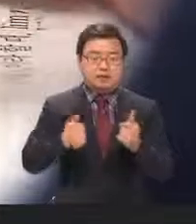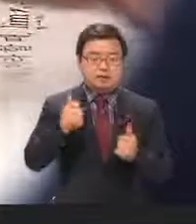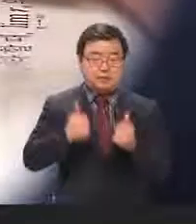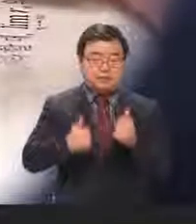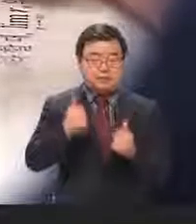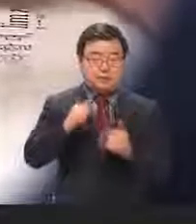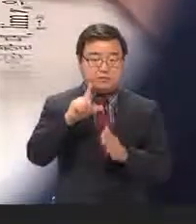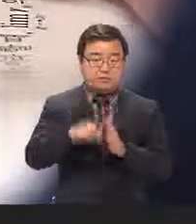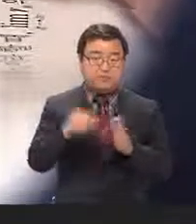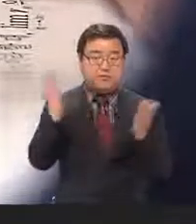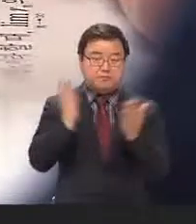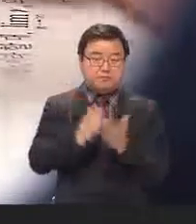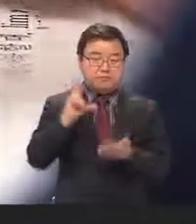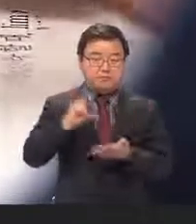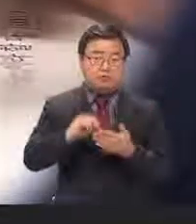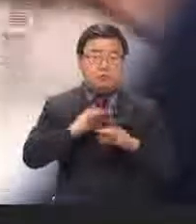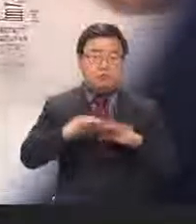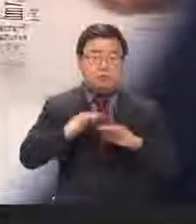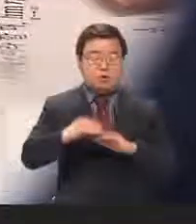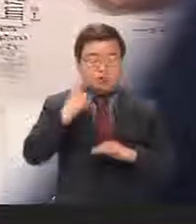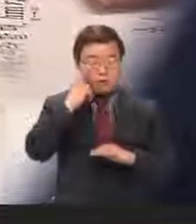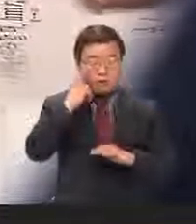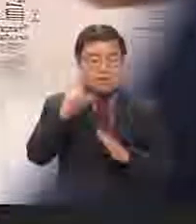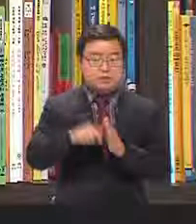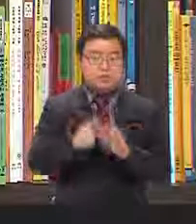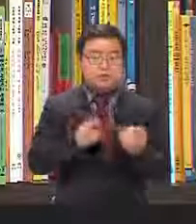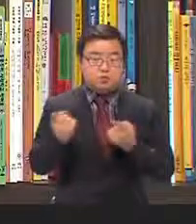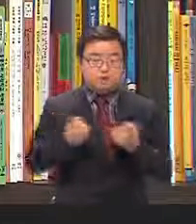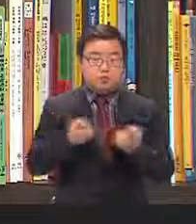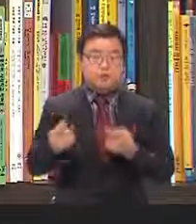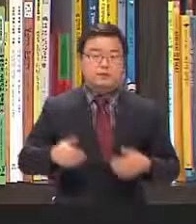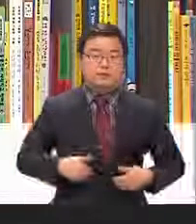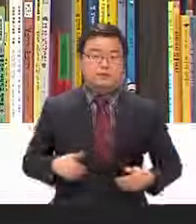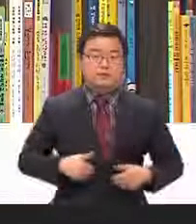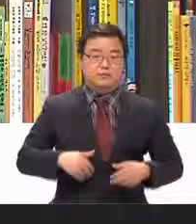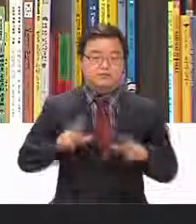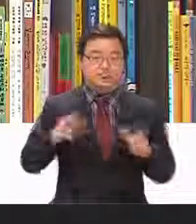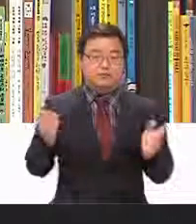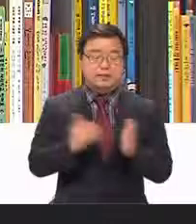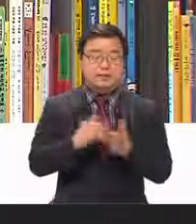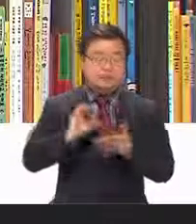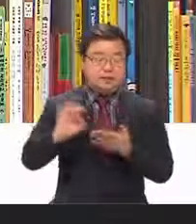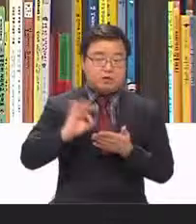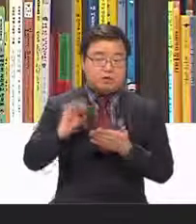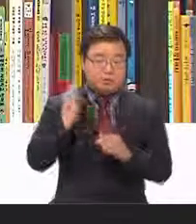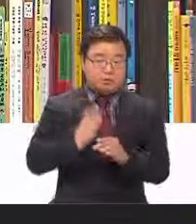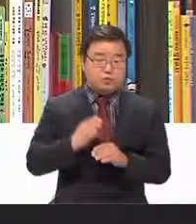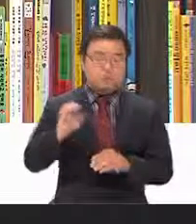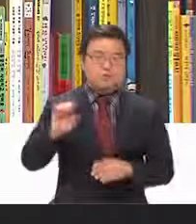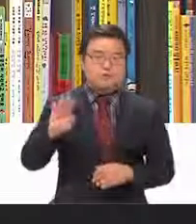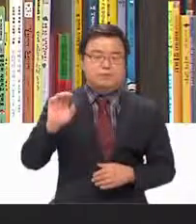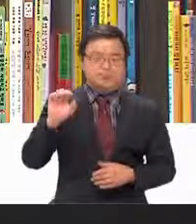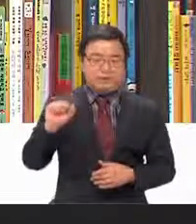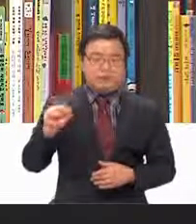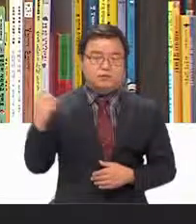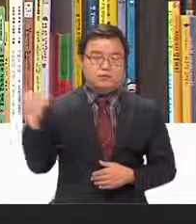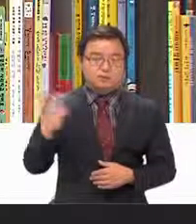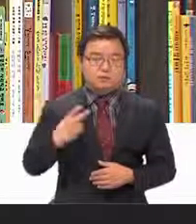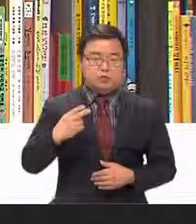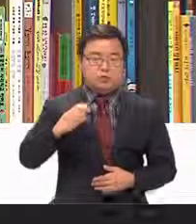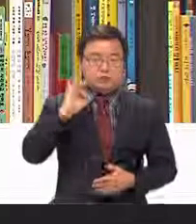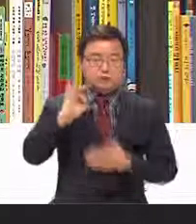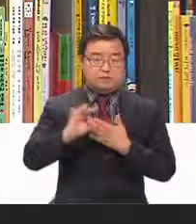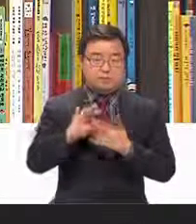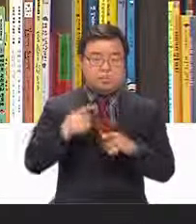문제를 풀고 시간을 조절하는 연습이 필요합니다 기존의 활용해 오더 ebs 도 대나 모의고사 문제를 반복적으로